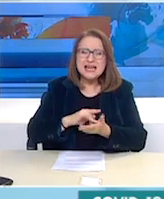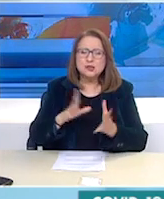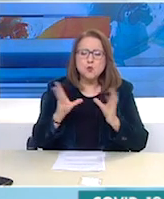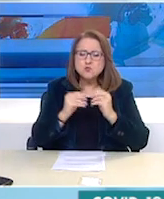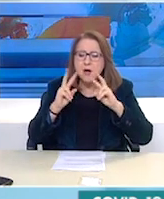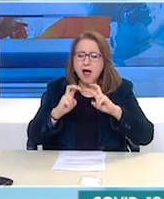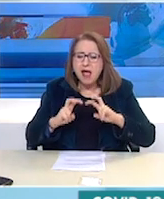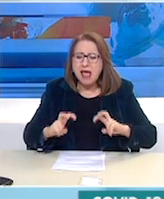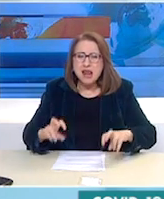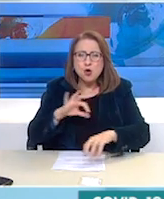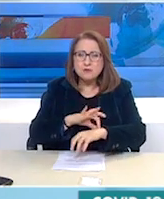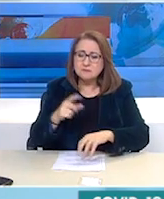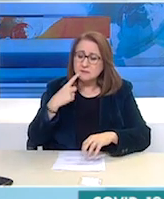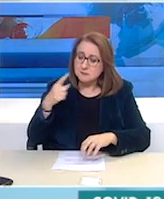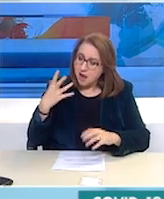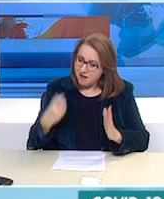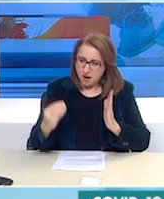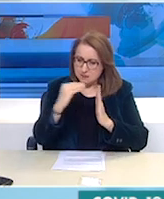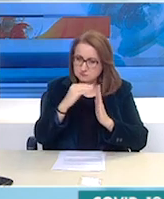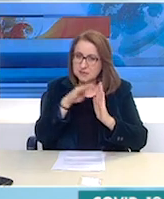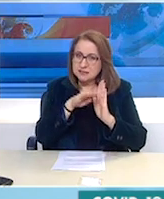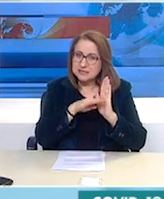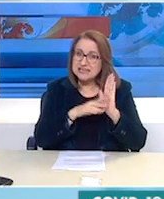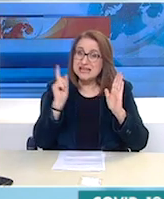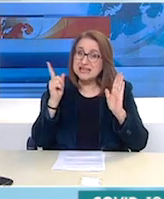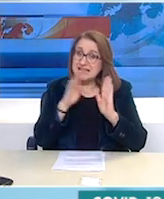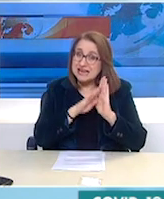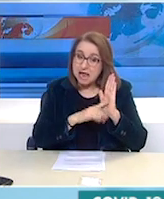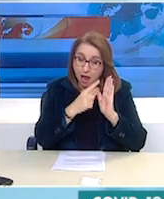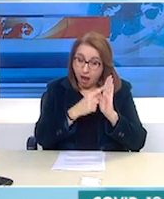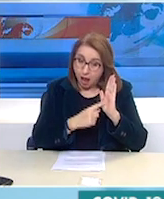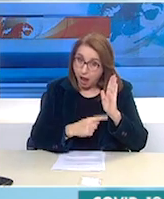που έθεσε η Επιτροπή Εμπειρογνωμόνων και ειδικότερα η Εργαστηριακή της Επιτροπής.